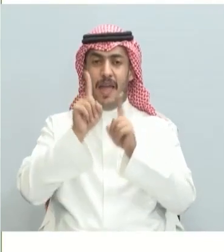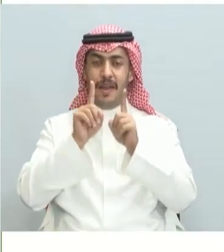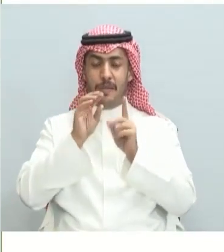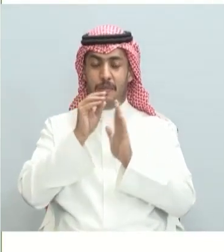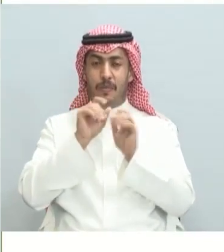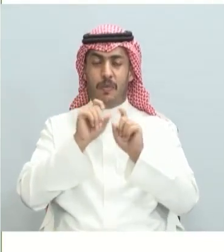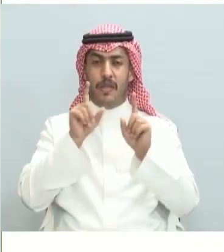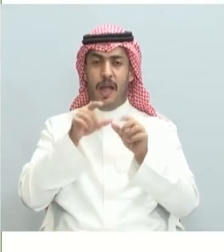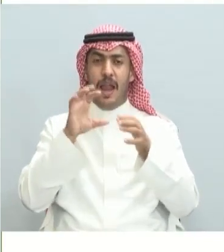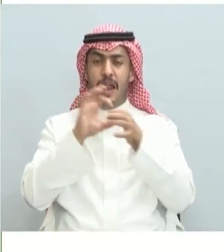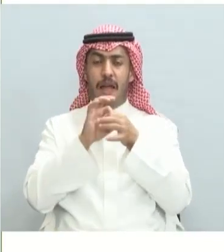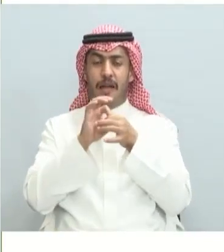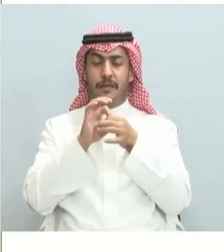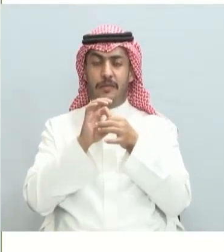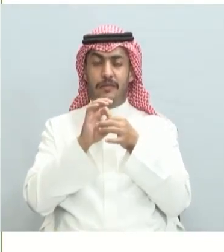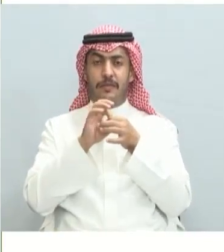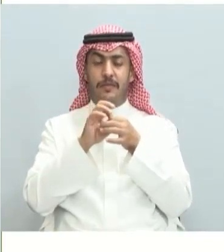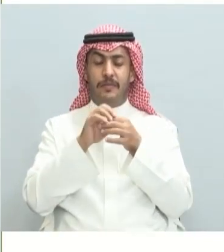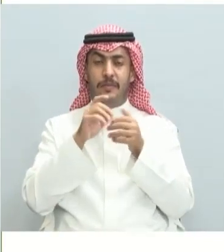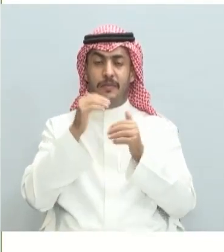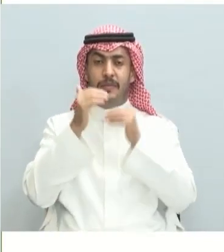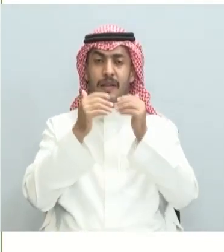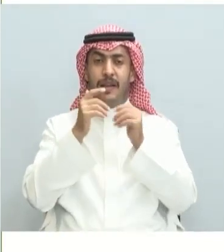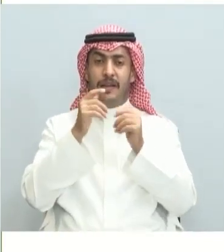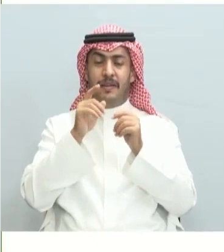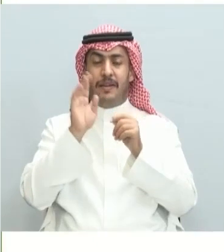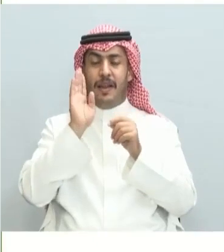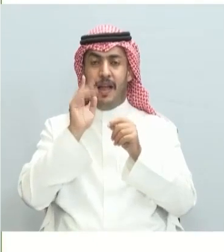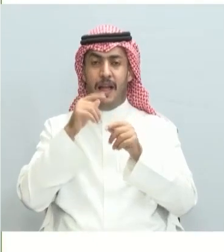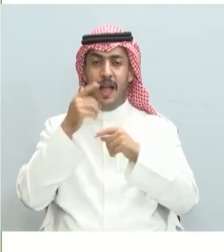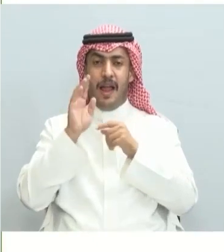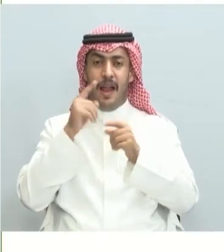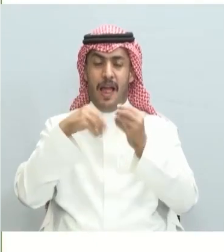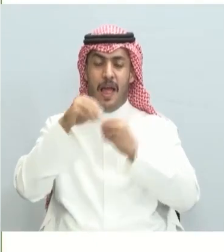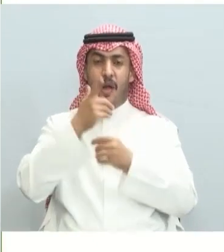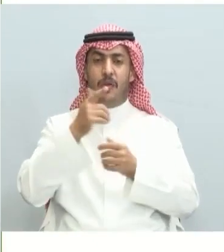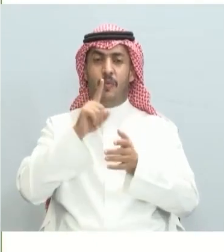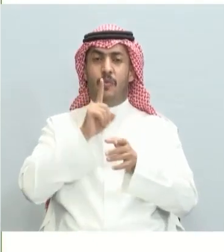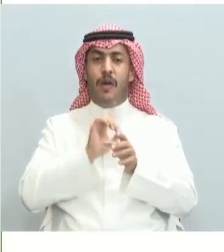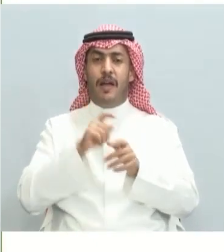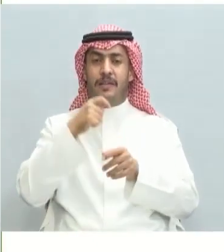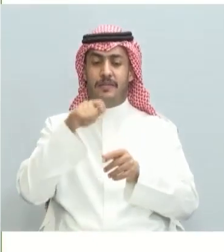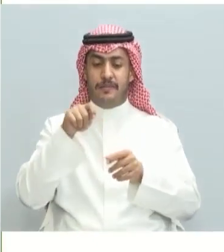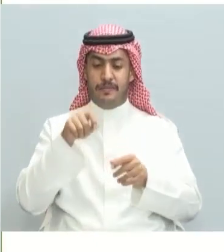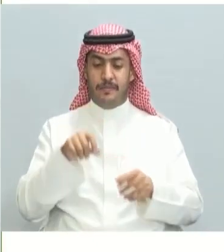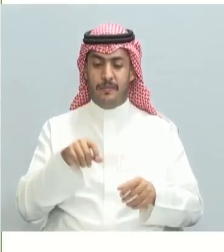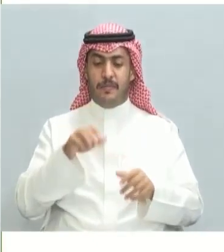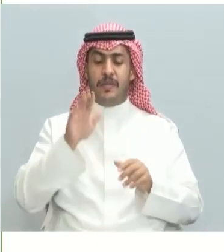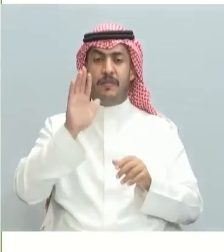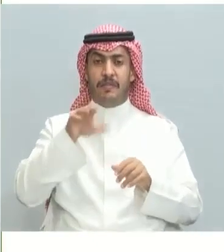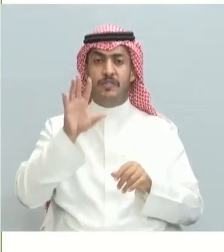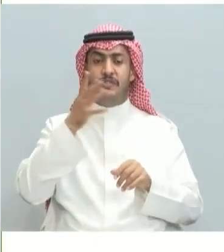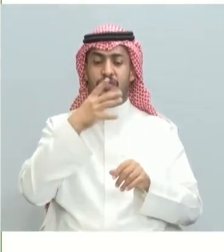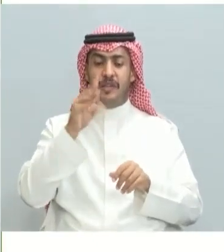يبين العلاقه بين معدلات العائد ومده الاستحقاق تجدون في